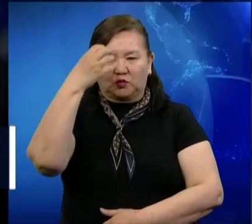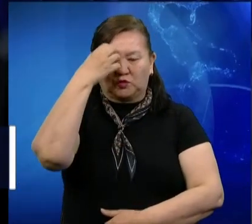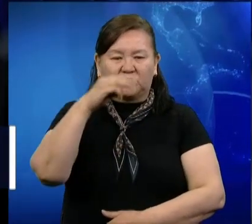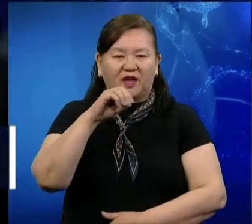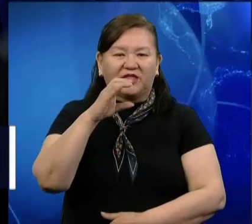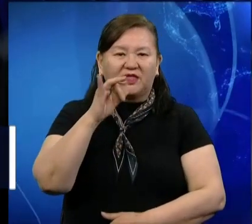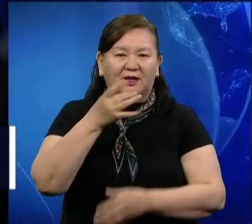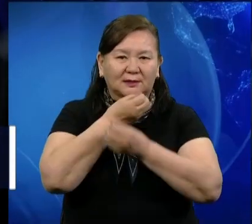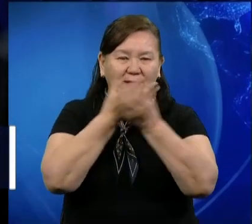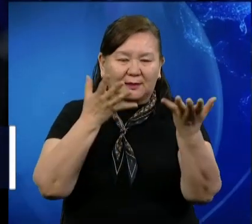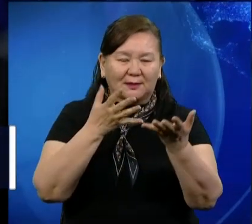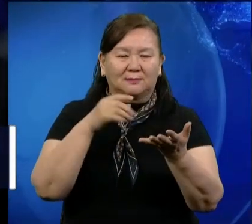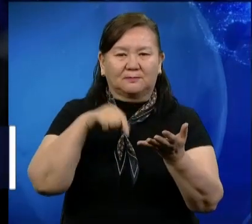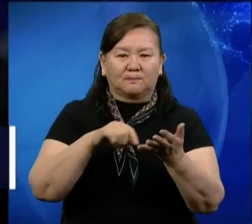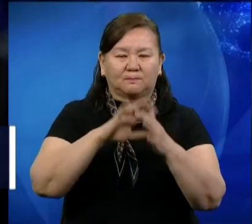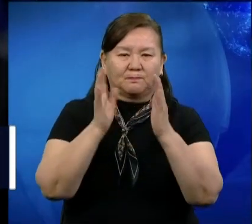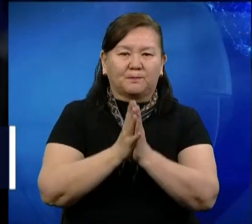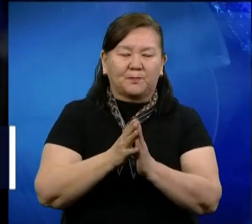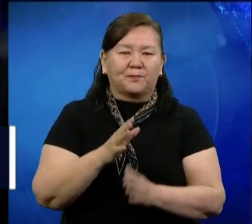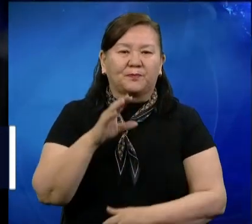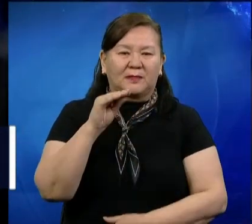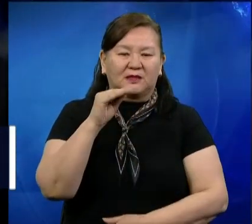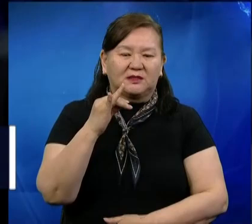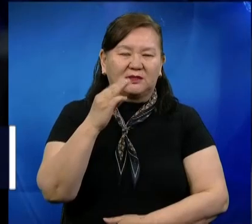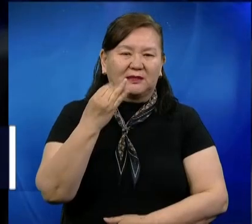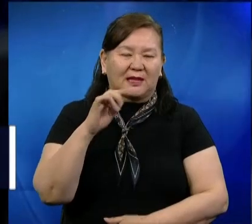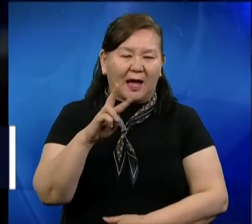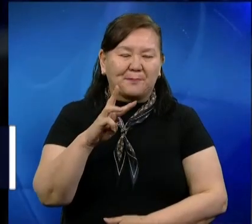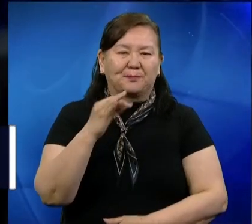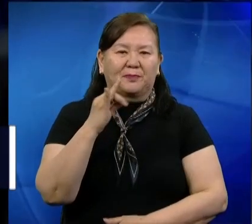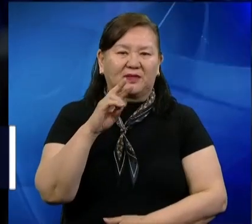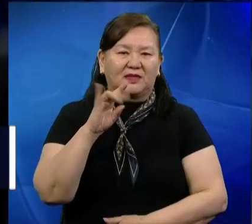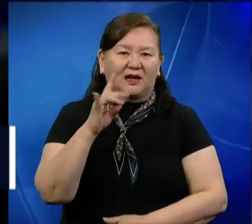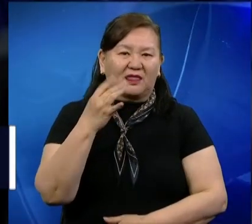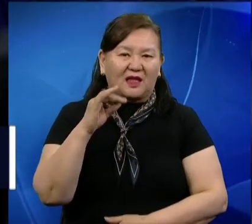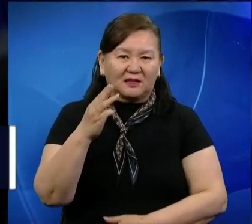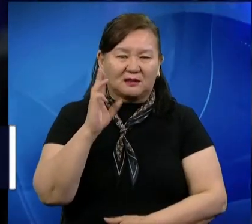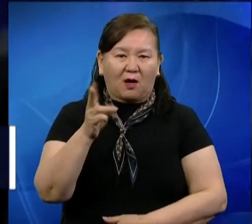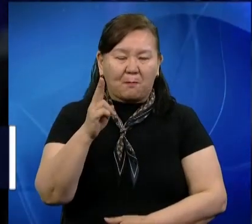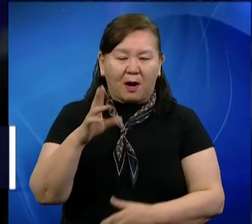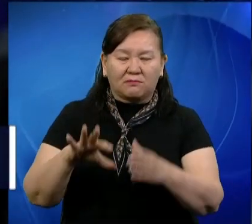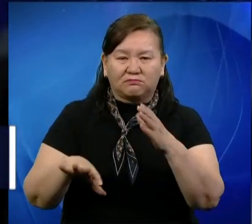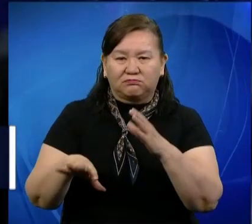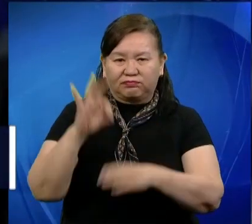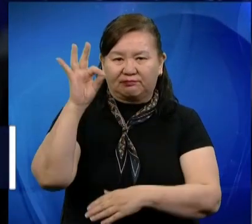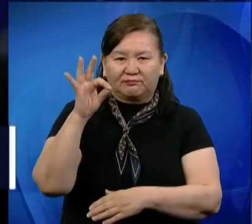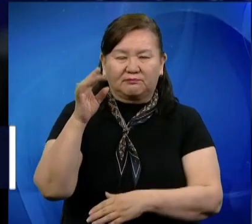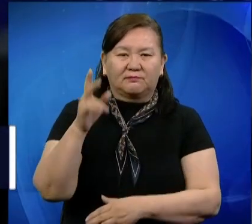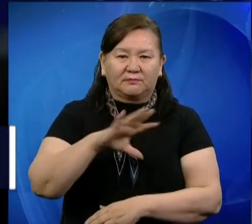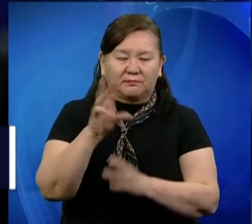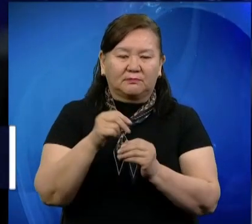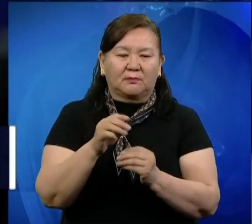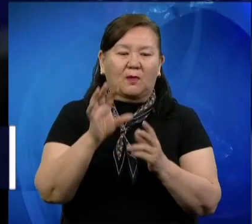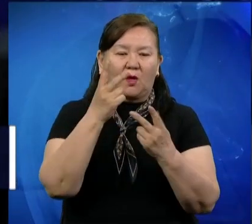зарлаж, ингээд тендерт Me Time International гэдэг компани шалгарч бид нийт төслийн хөрөнгө оруулалтын 20%-д